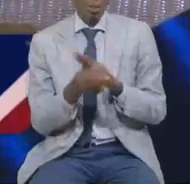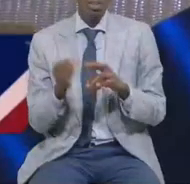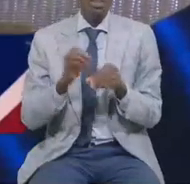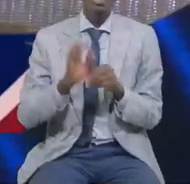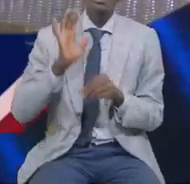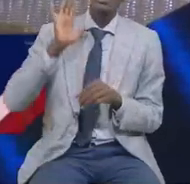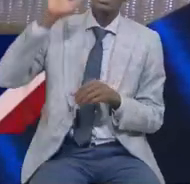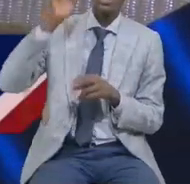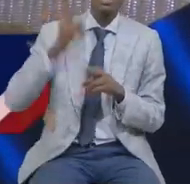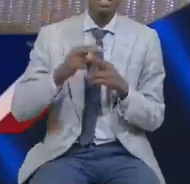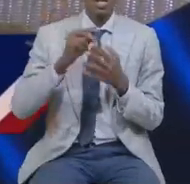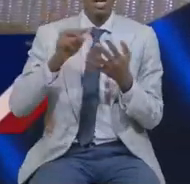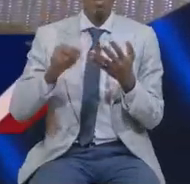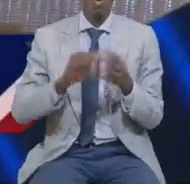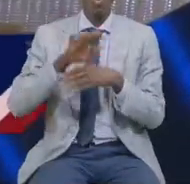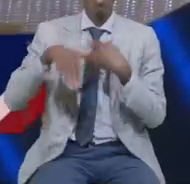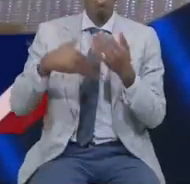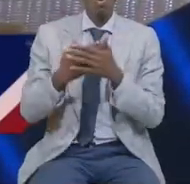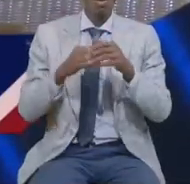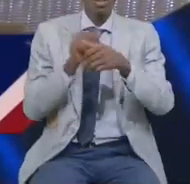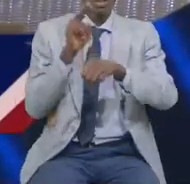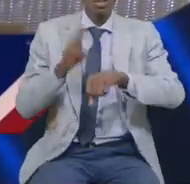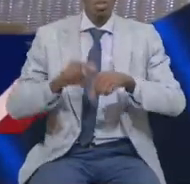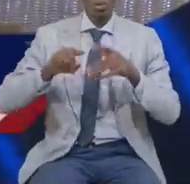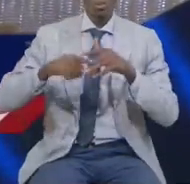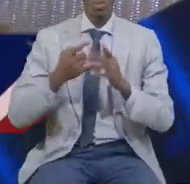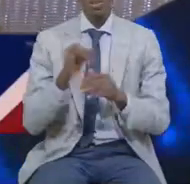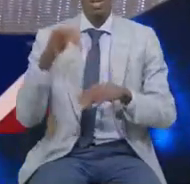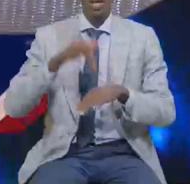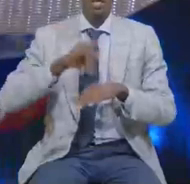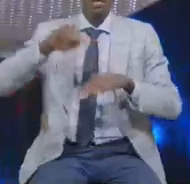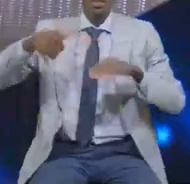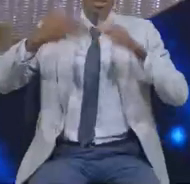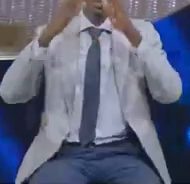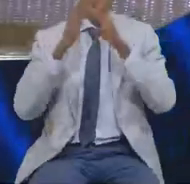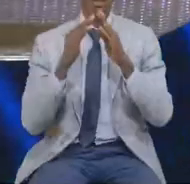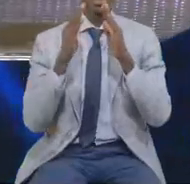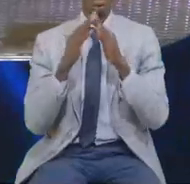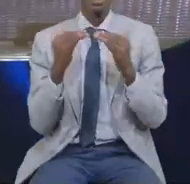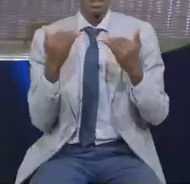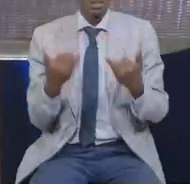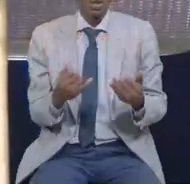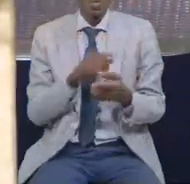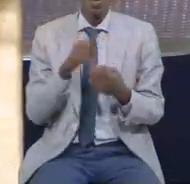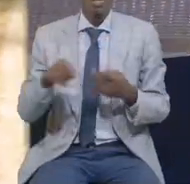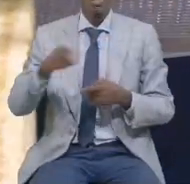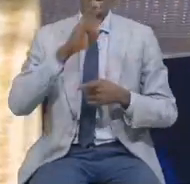parmi toutes les nations, à commencer par Jérusalem. Maintenant, là où ils devaient commencer,